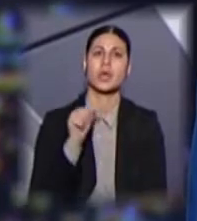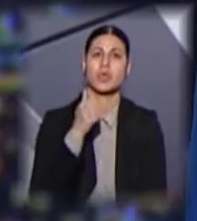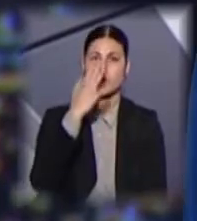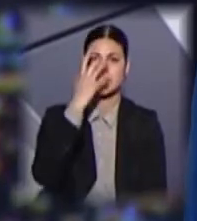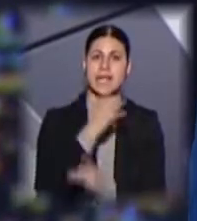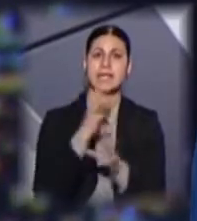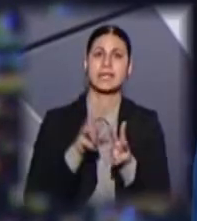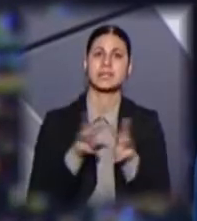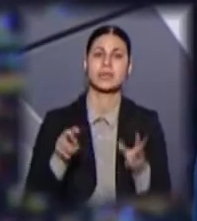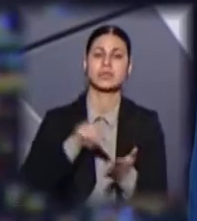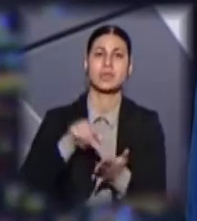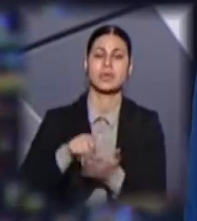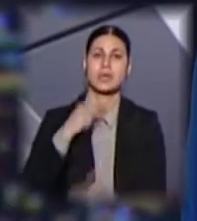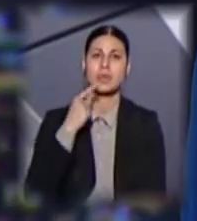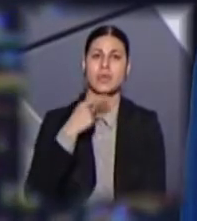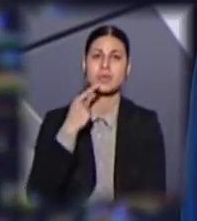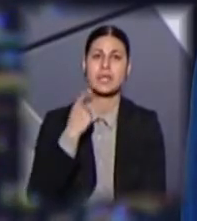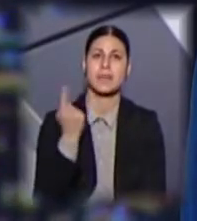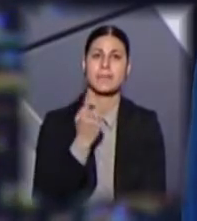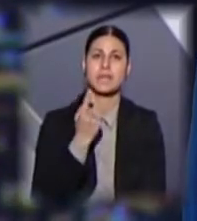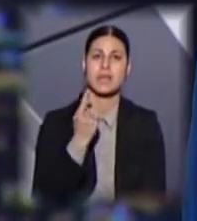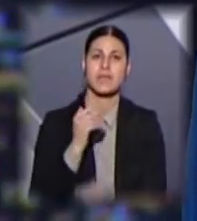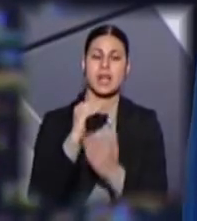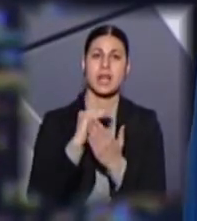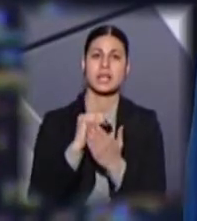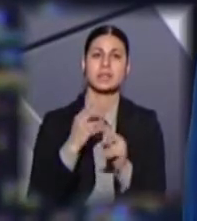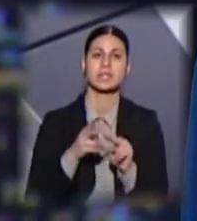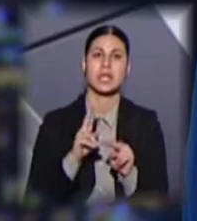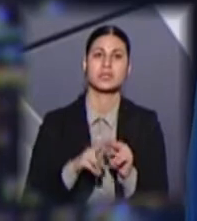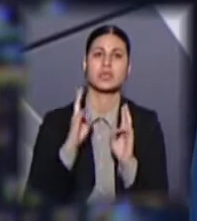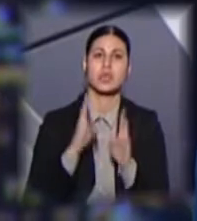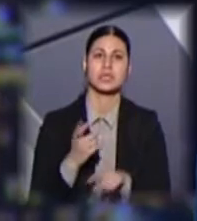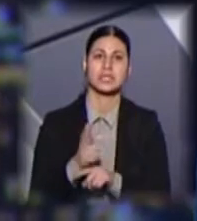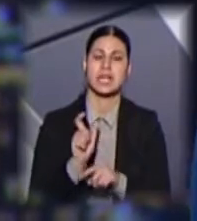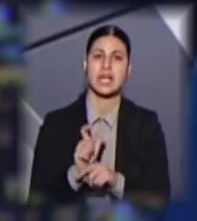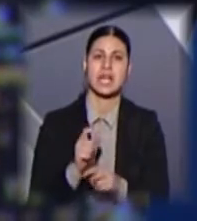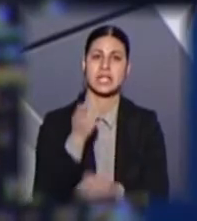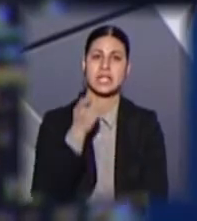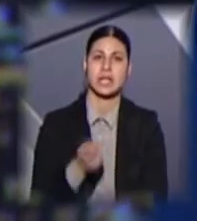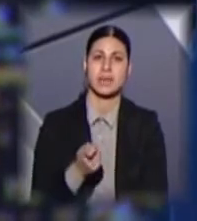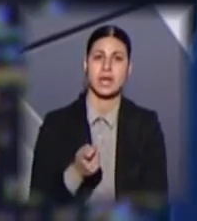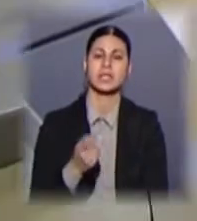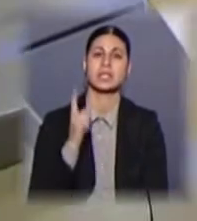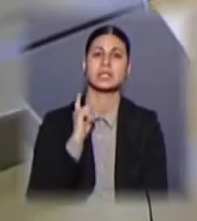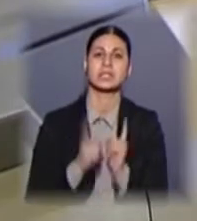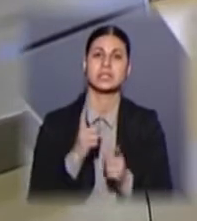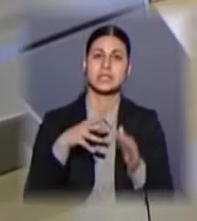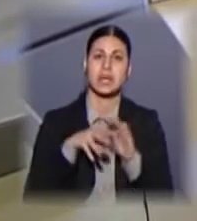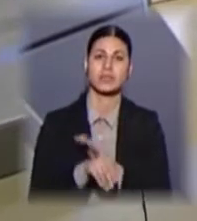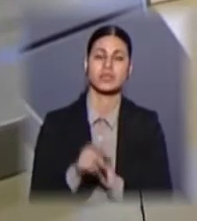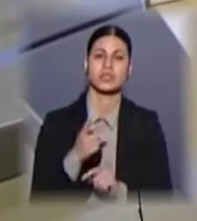განათლების სამინისტროს წარმომადგენლები ამბობდნენ პირველ ეტაპზე, ეს მოხდა ძალიან იაფად. ანუ სინამდვილეში მათ ასე